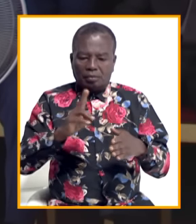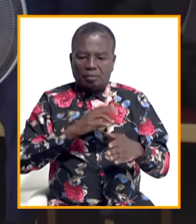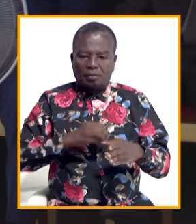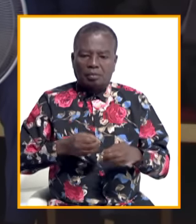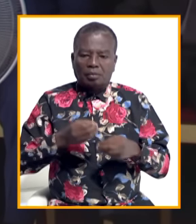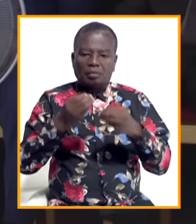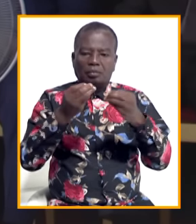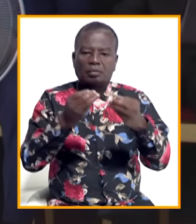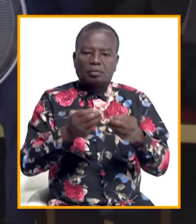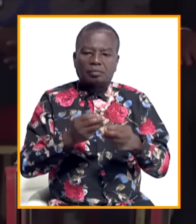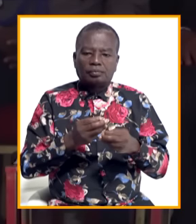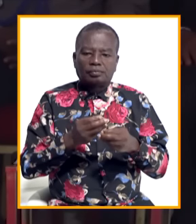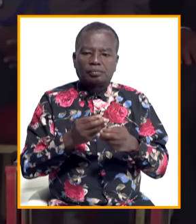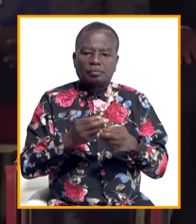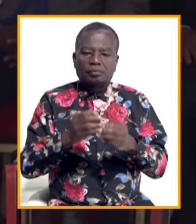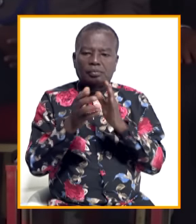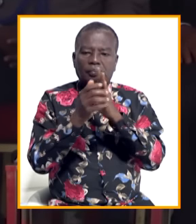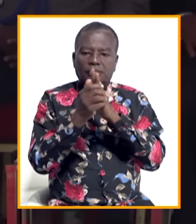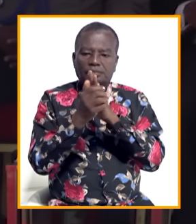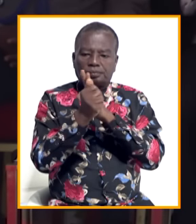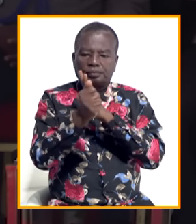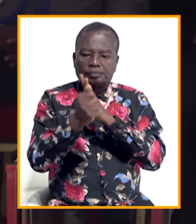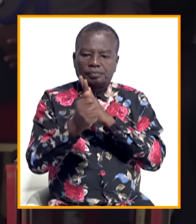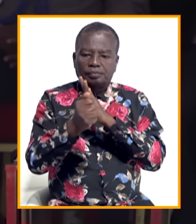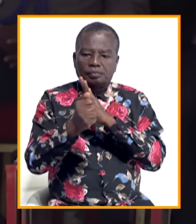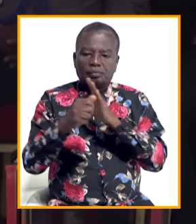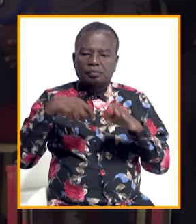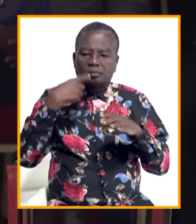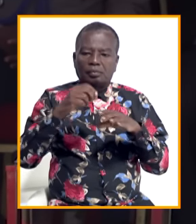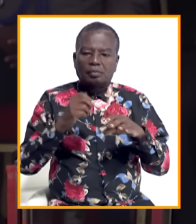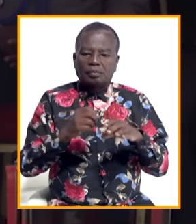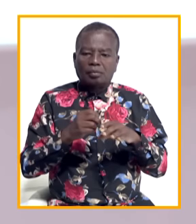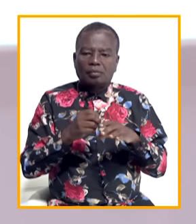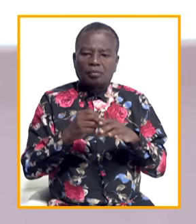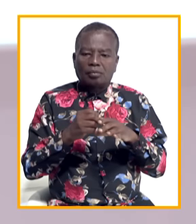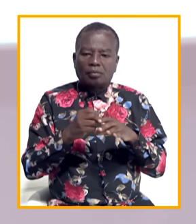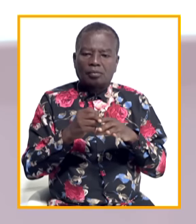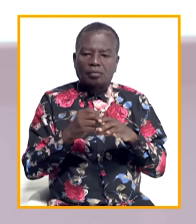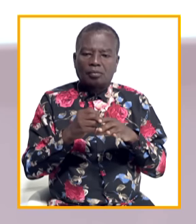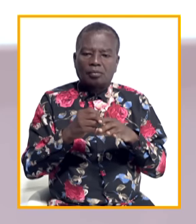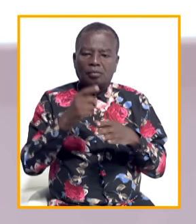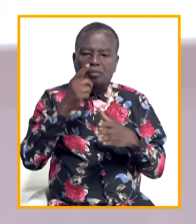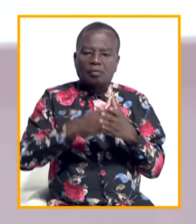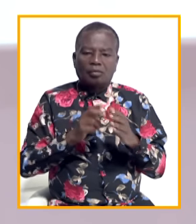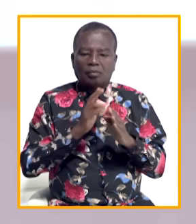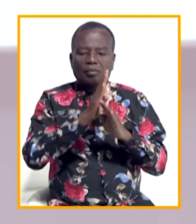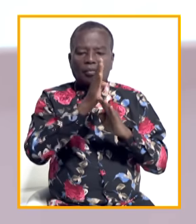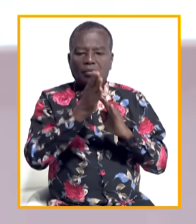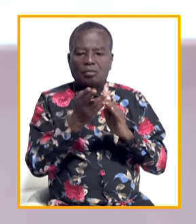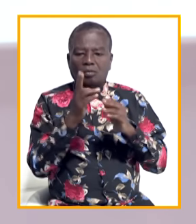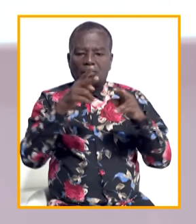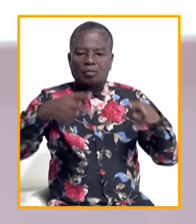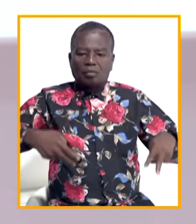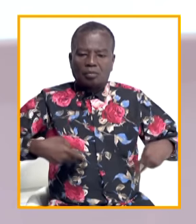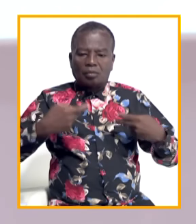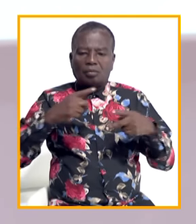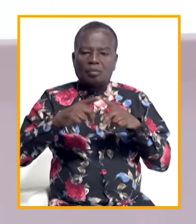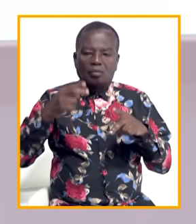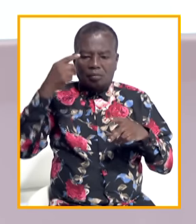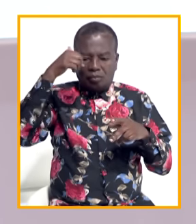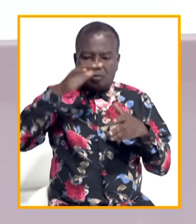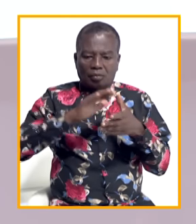les qualités d'abnégation au travail et d'humilité qui l'ont caractérisé. Quelle trajectoire de vie! Mais